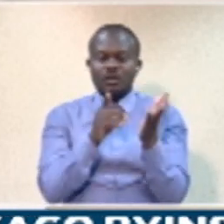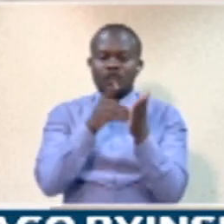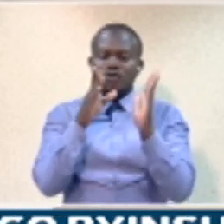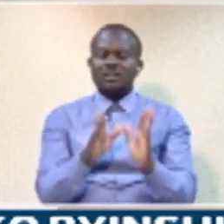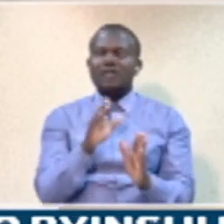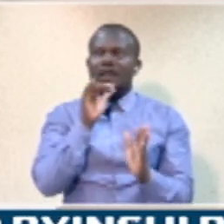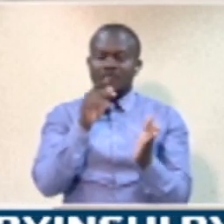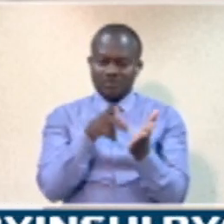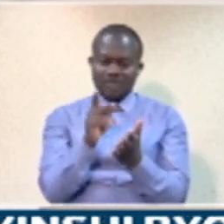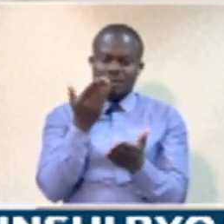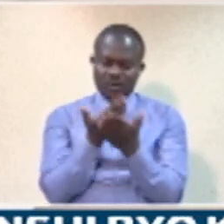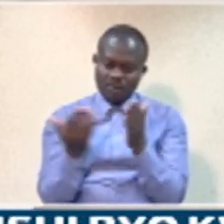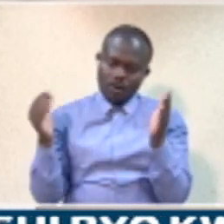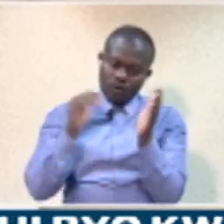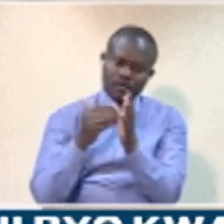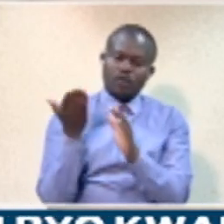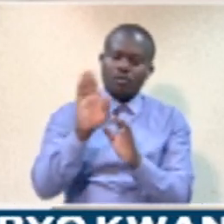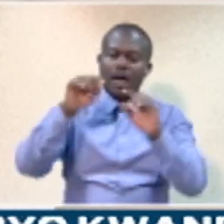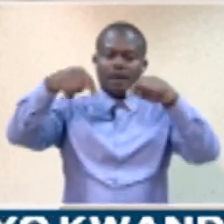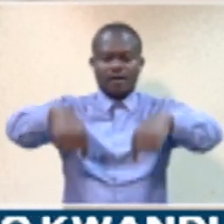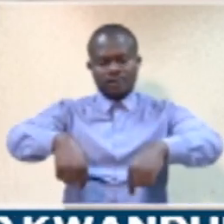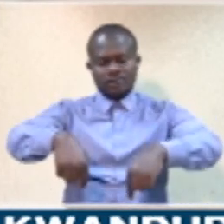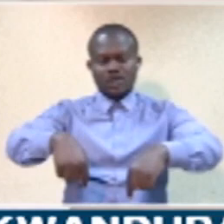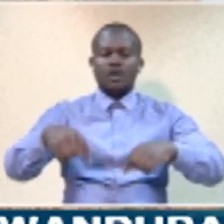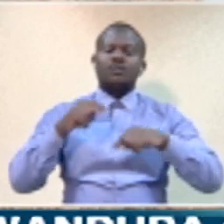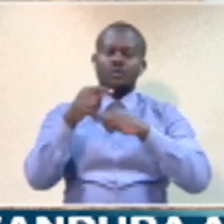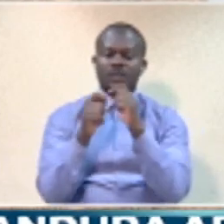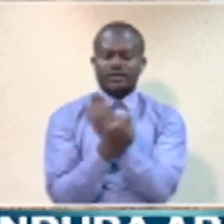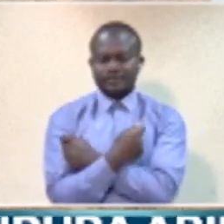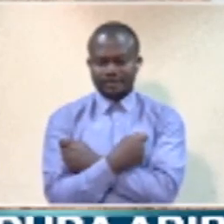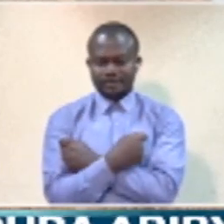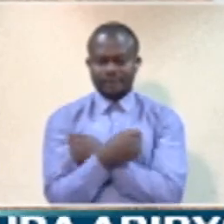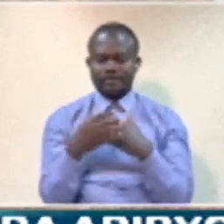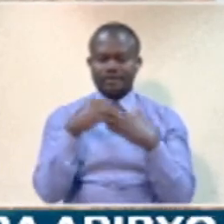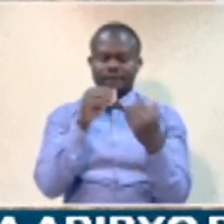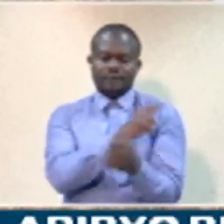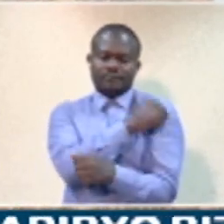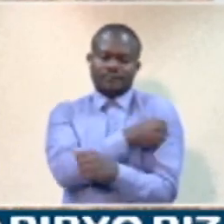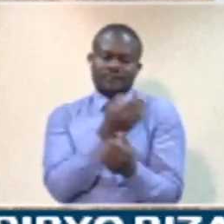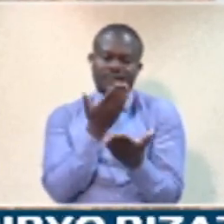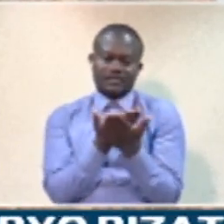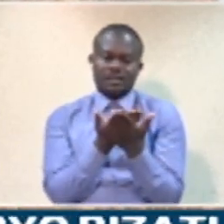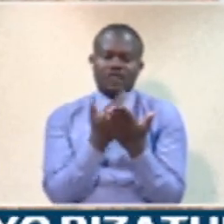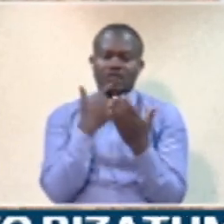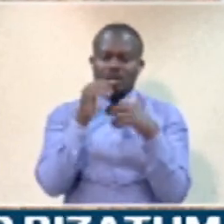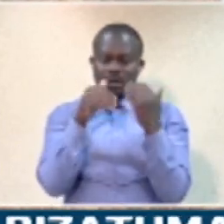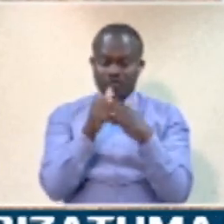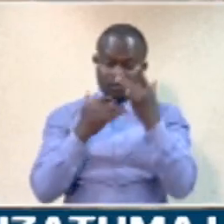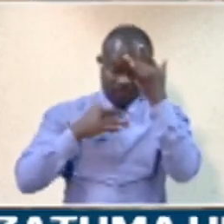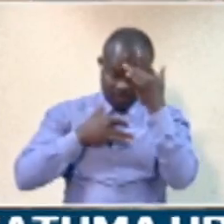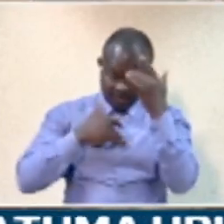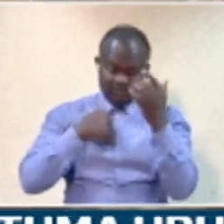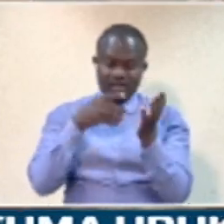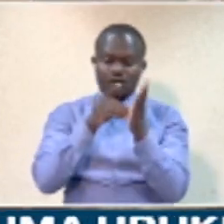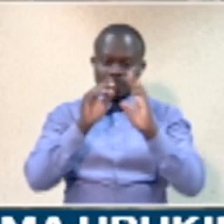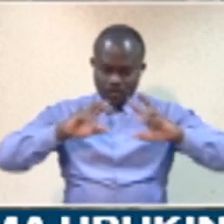yibeshyeho biragusaba kongera kugaruka hano kandi kuza guhindura abayobozi b'aya mavuriro bavuga ko umurwayi ubagannye baba bafite umuganga